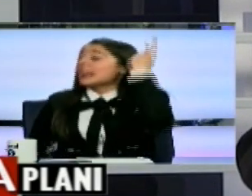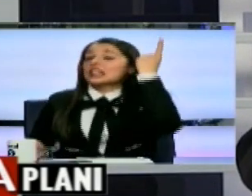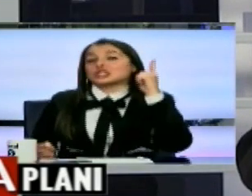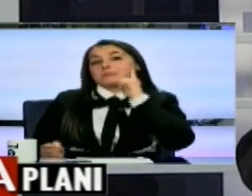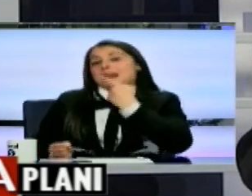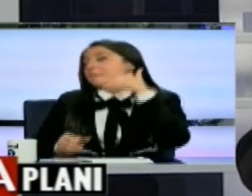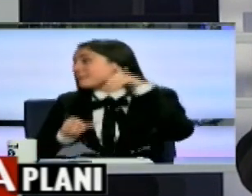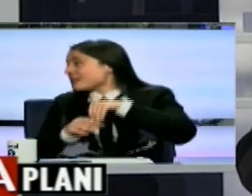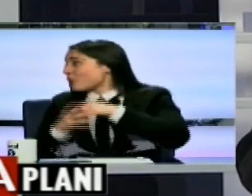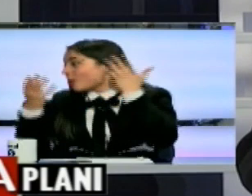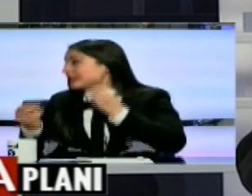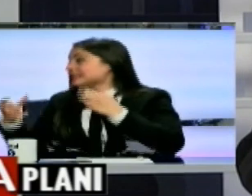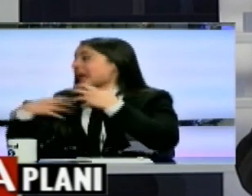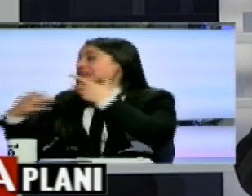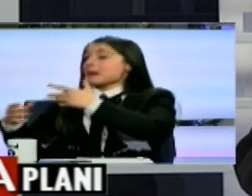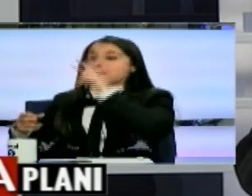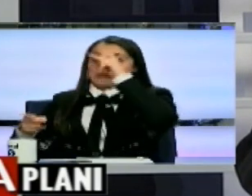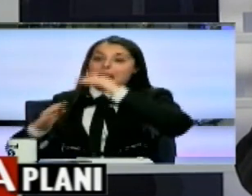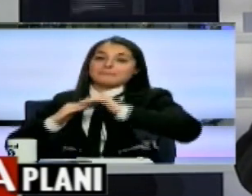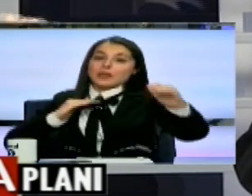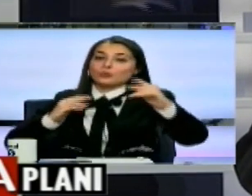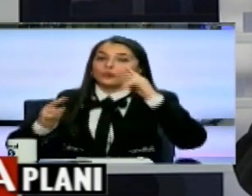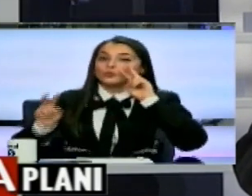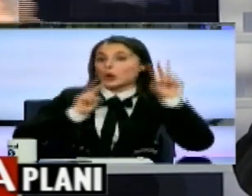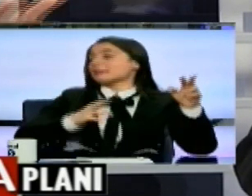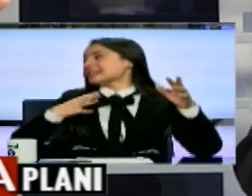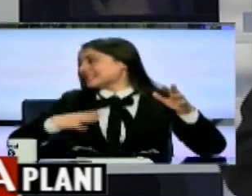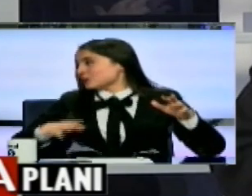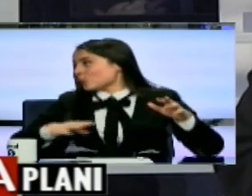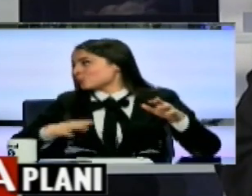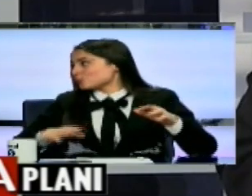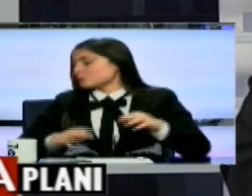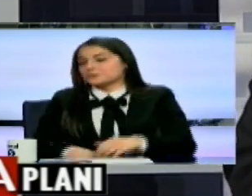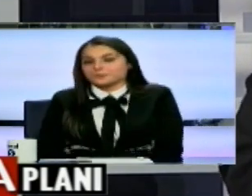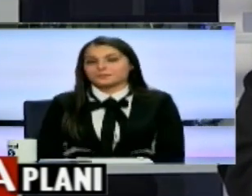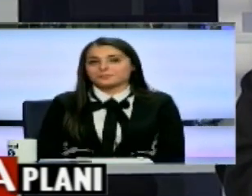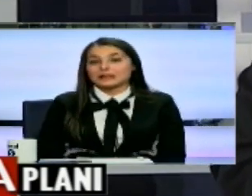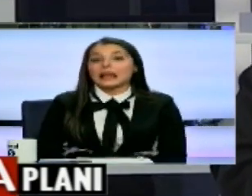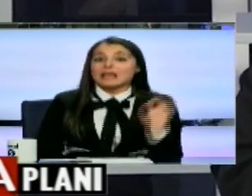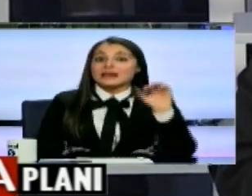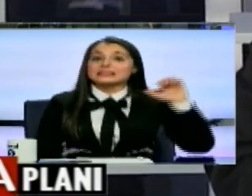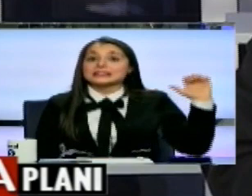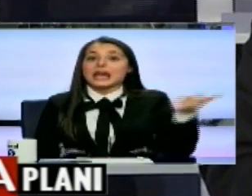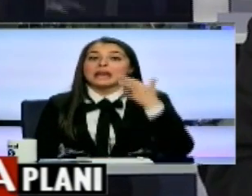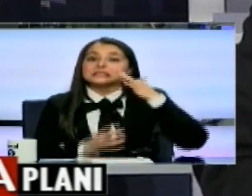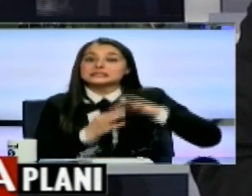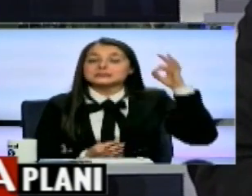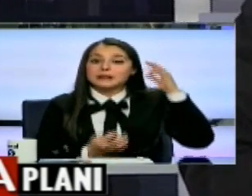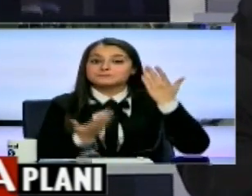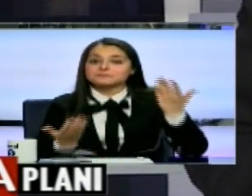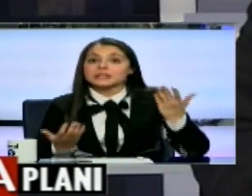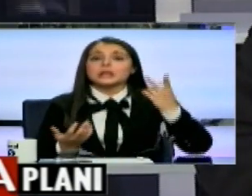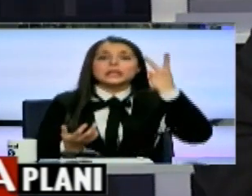engelli milletvekili olarak kendisini de parlamentoda görmek istiyoruz. Evet değerli izleyenler, 2 milyondan fazla